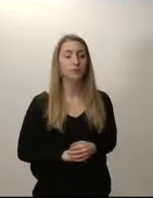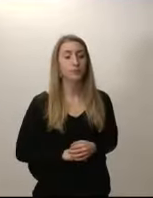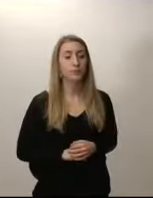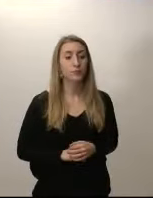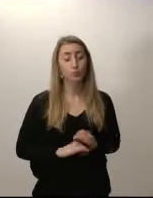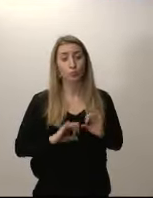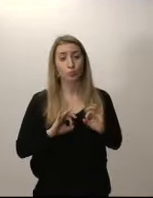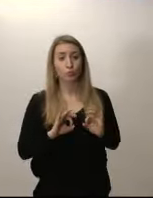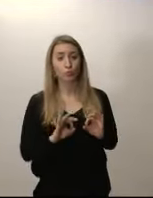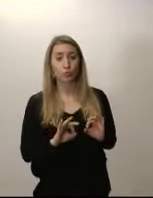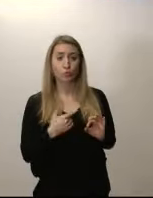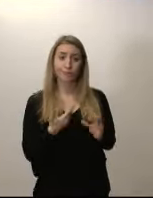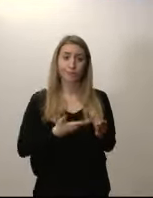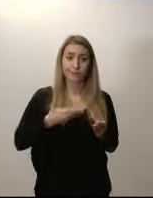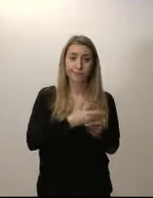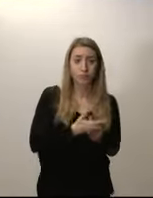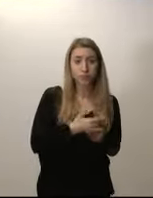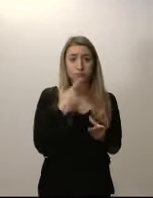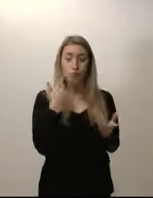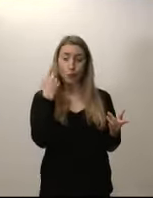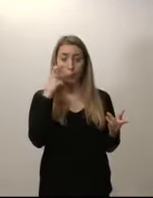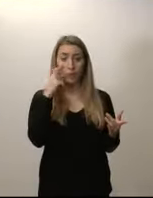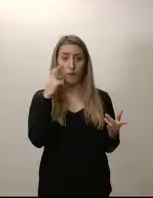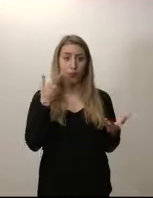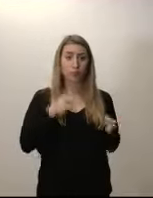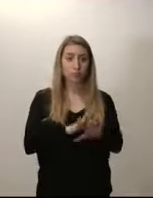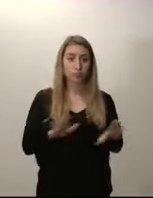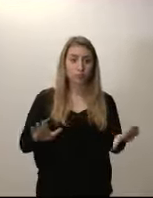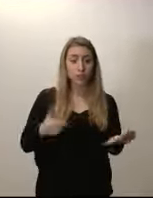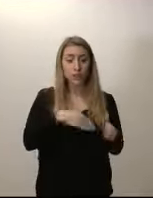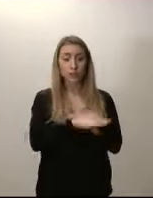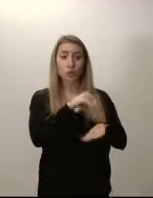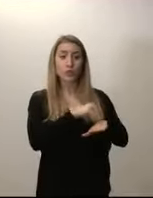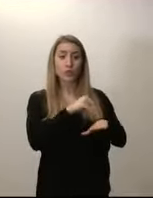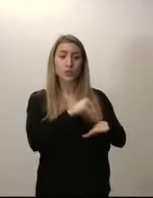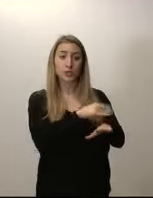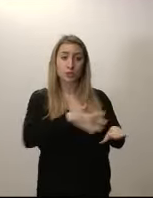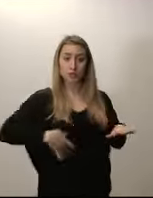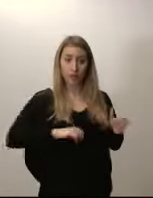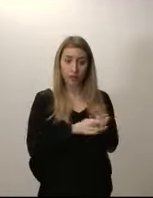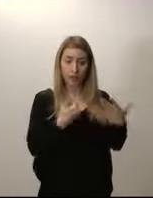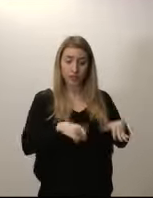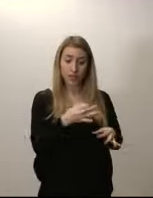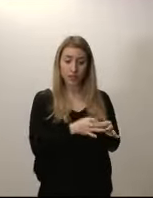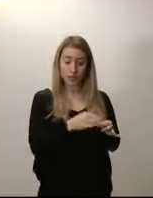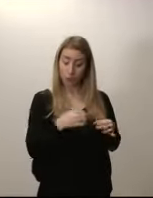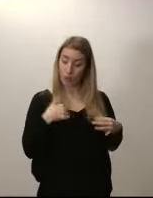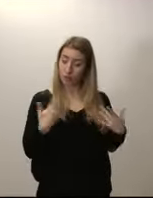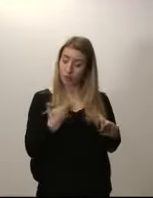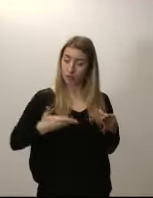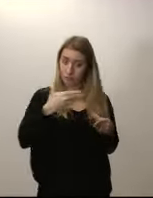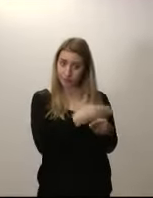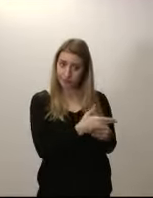une simple observation de forme, au conseil municipal du 16 septembre, j'étais intervenu compte tenu du fait que